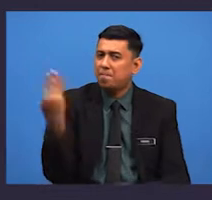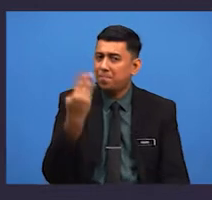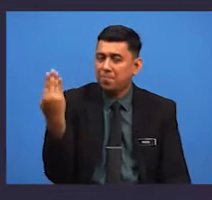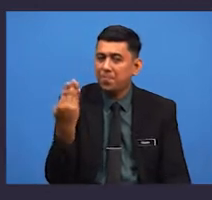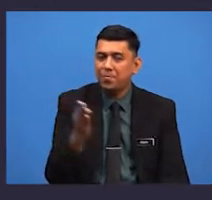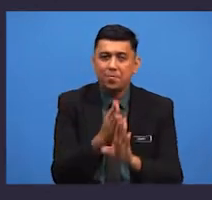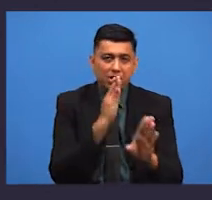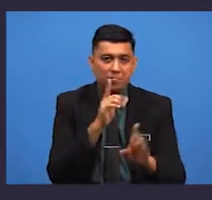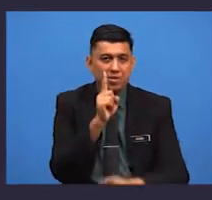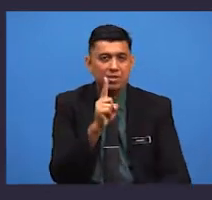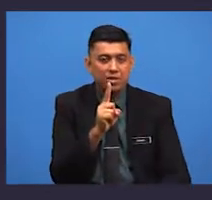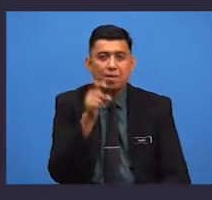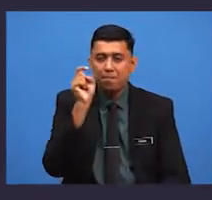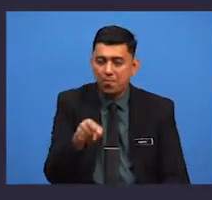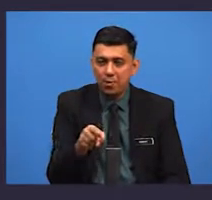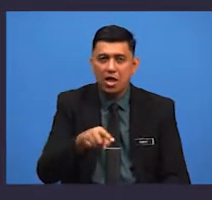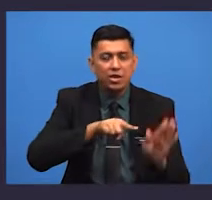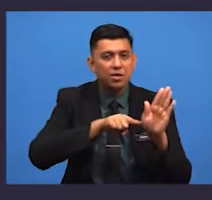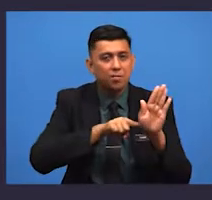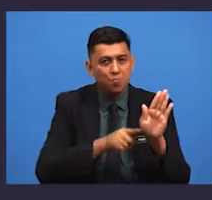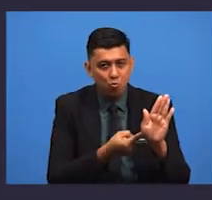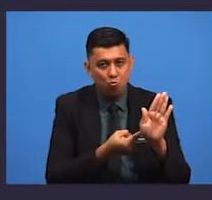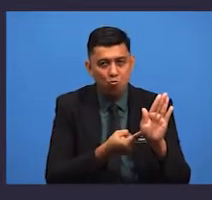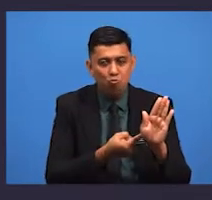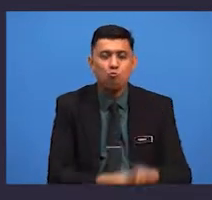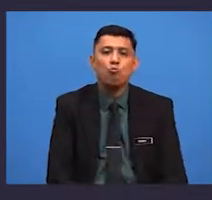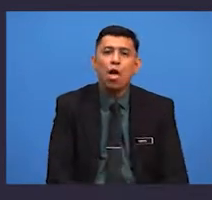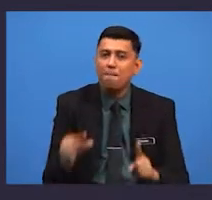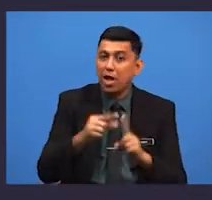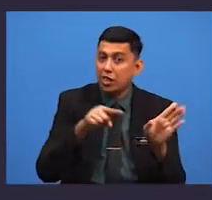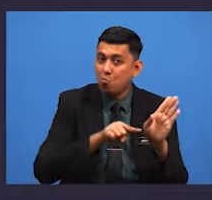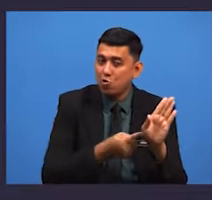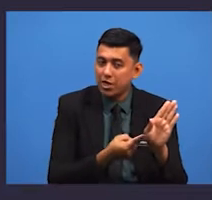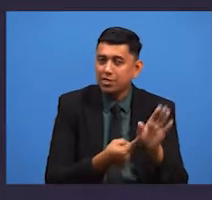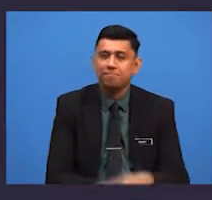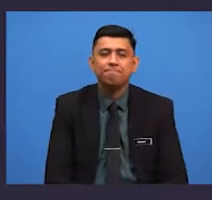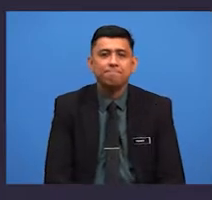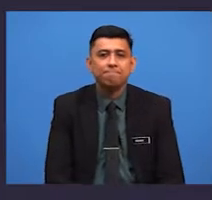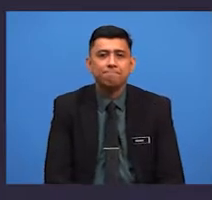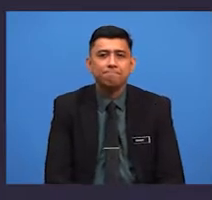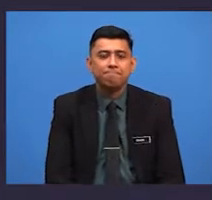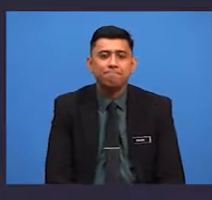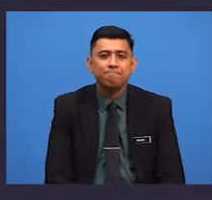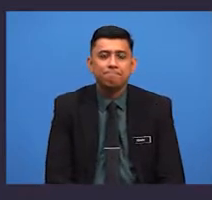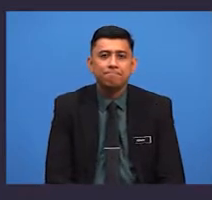Seperti biasa, baris pertama mesti dimulakan dengan perkataan mula.